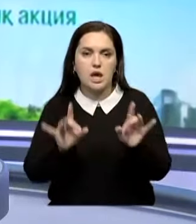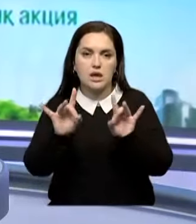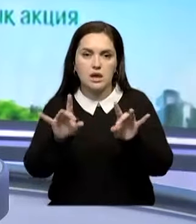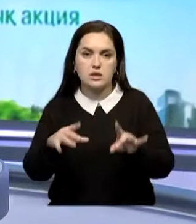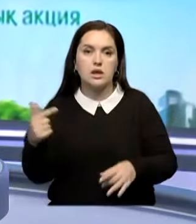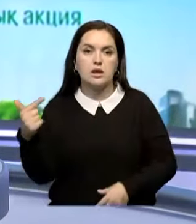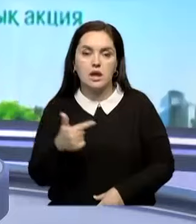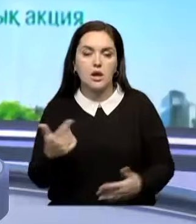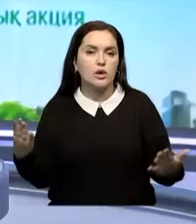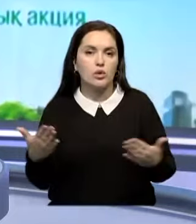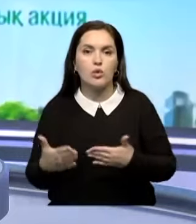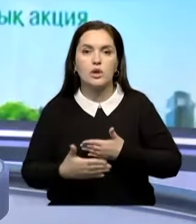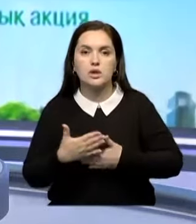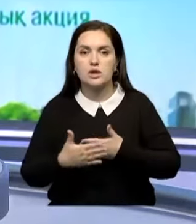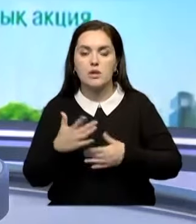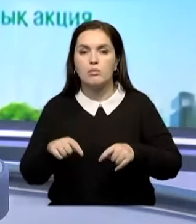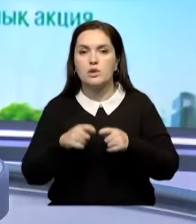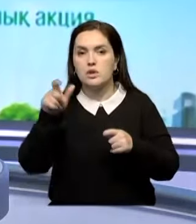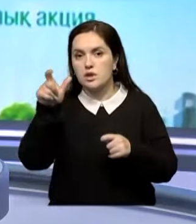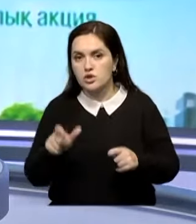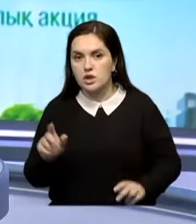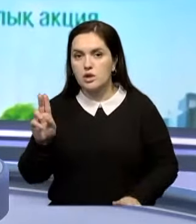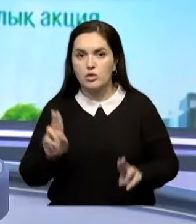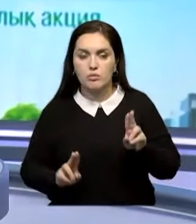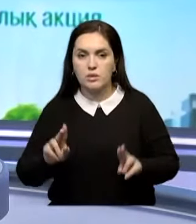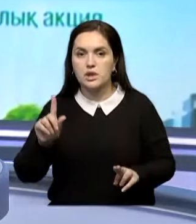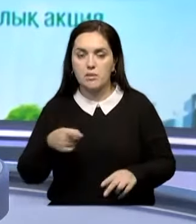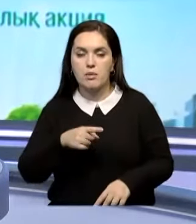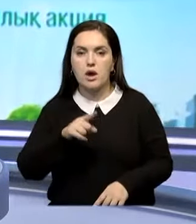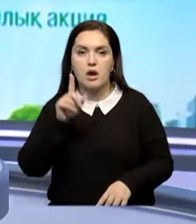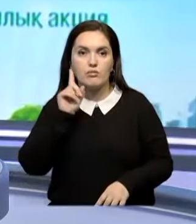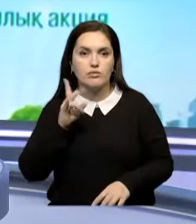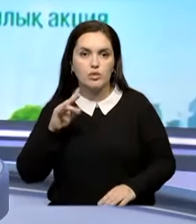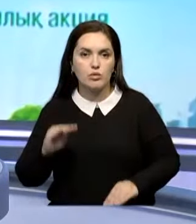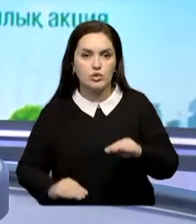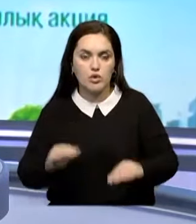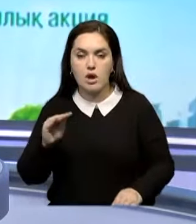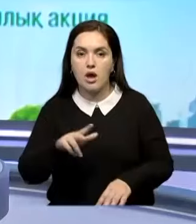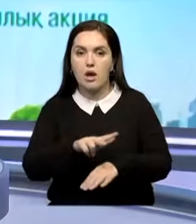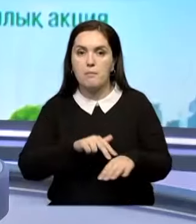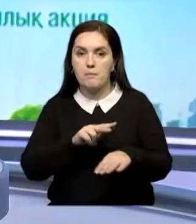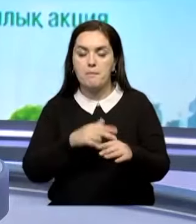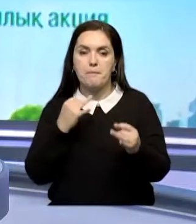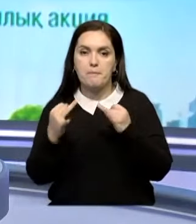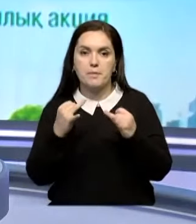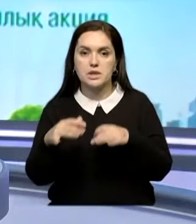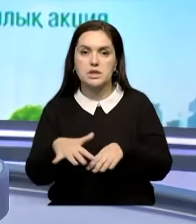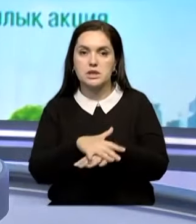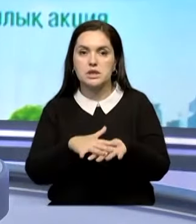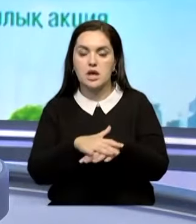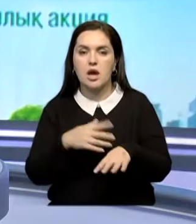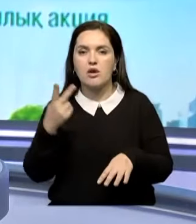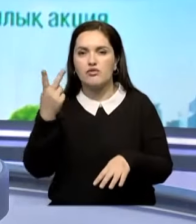на просвещении граждан, какое наказание грозит нарушителям норм и требований в сфере благоустройства. В то время как